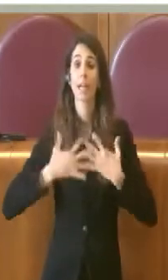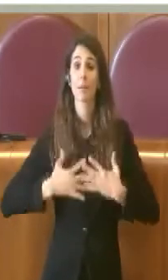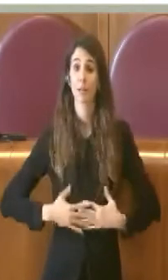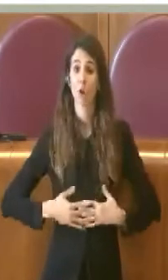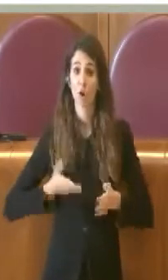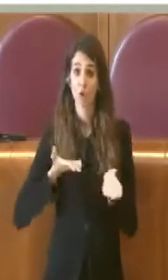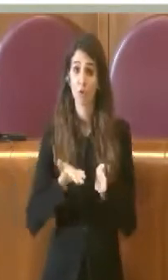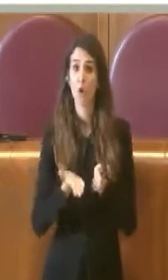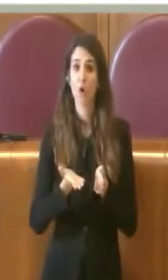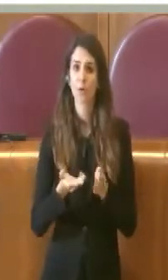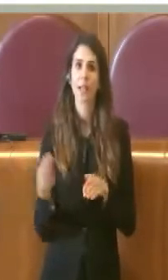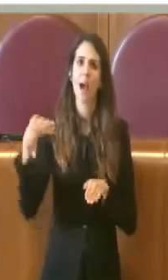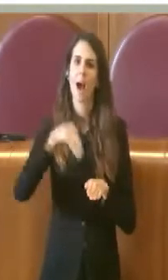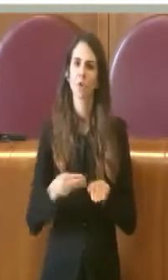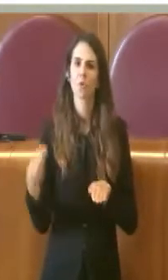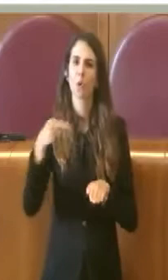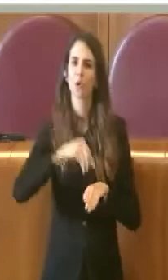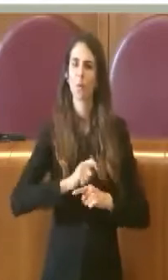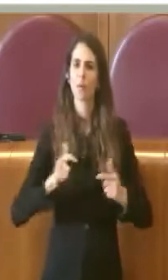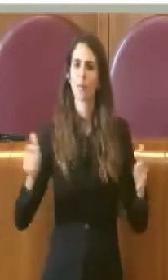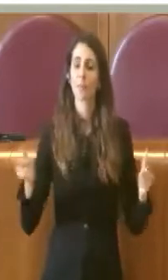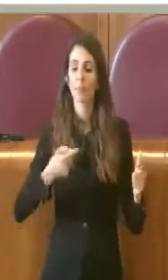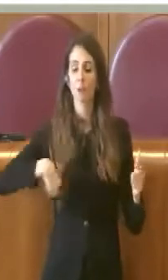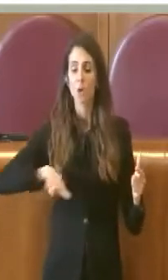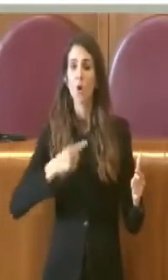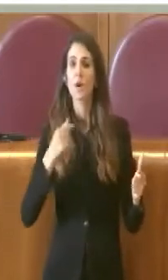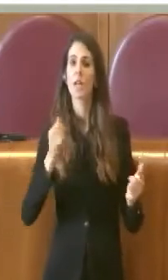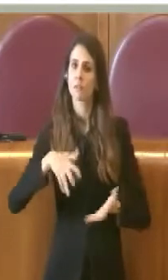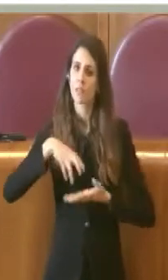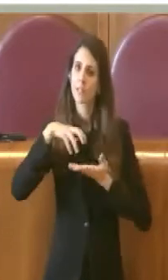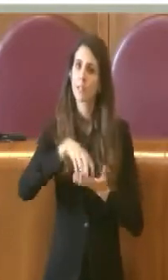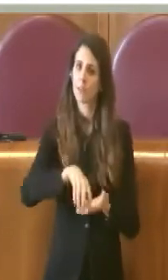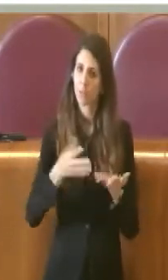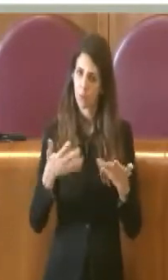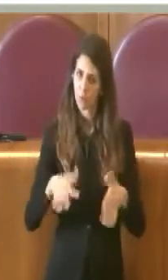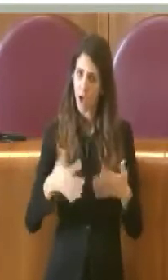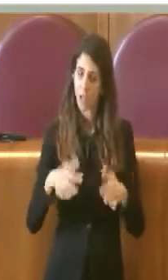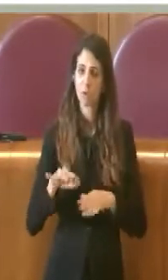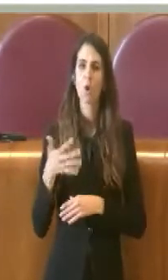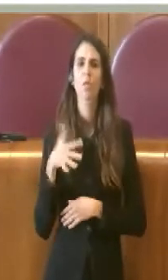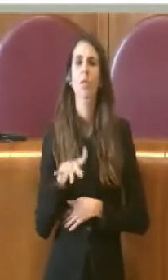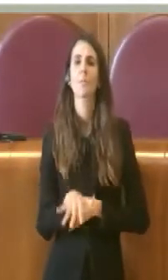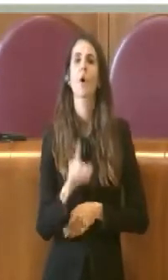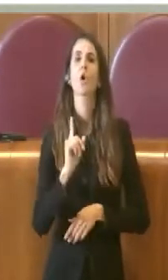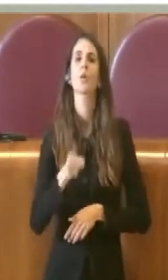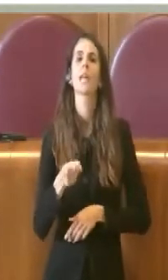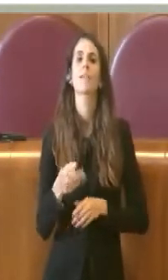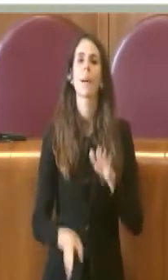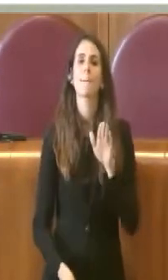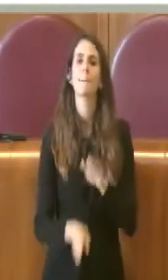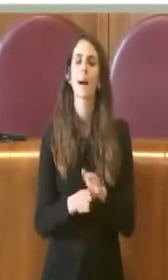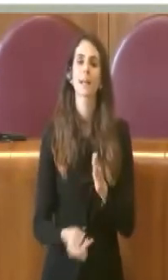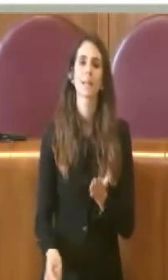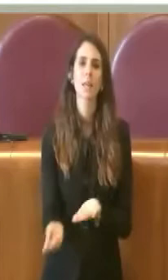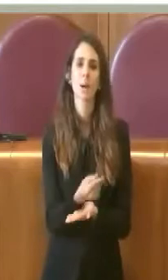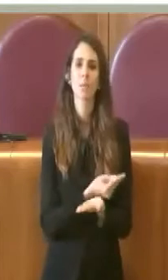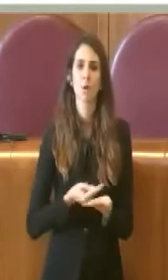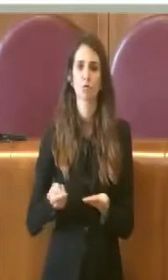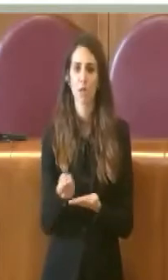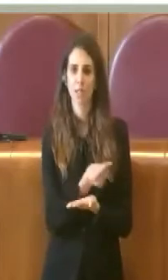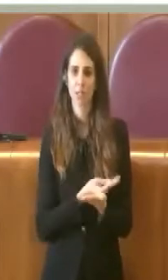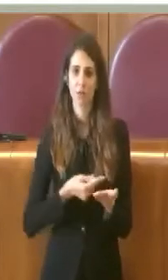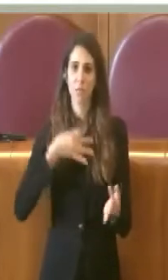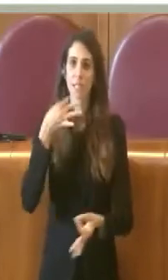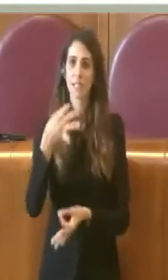Ebbene, noi gli investimenti li abbiamo fatti, ora a breve ci sarà la progettazione, per cui è nei